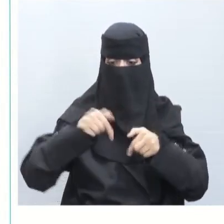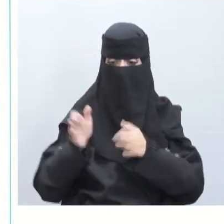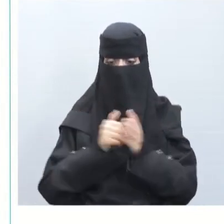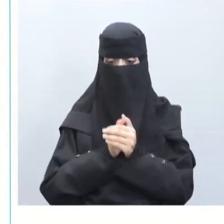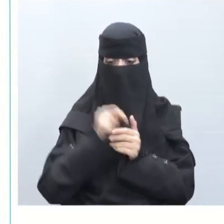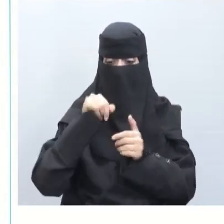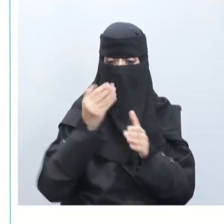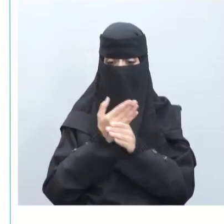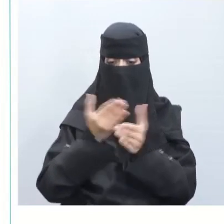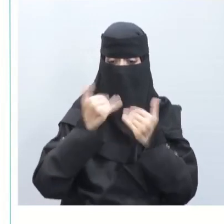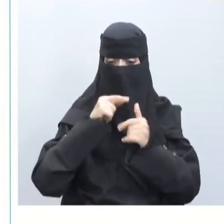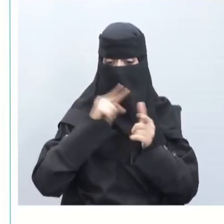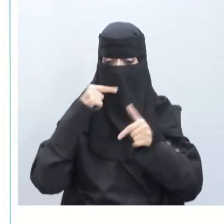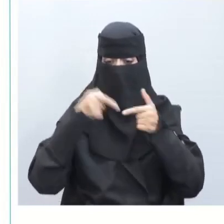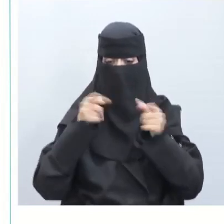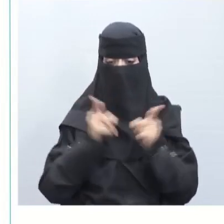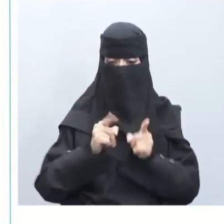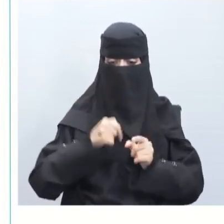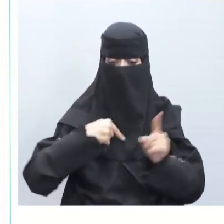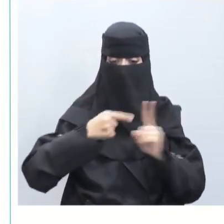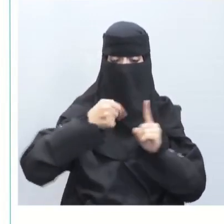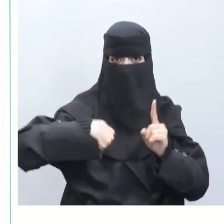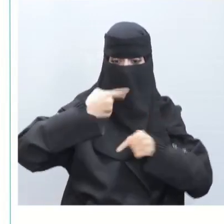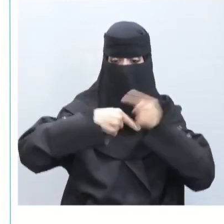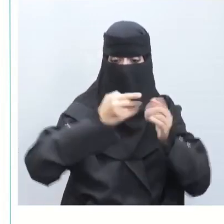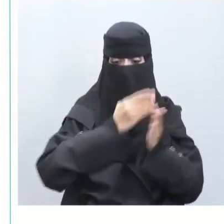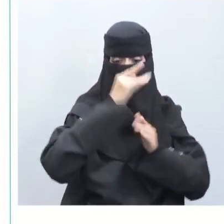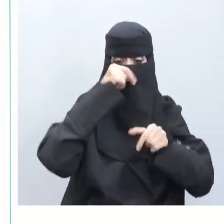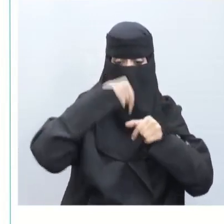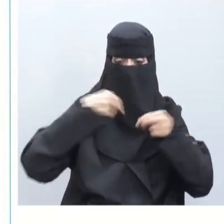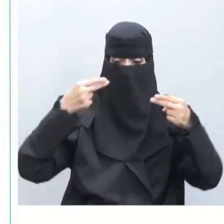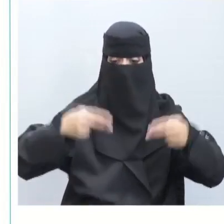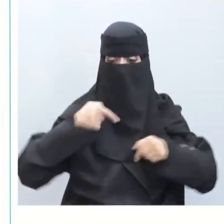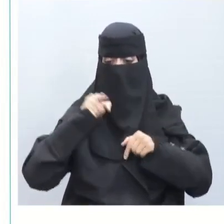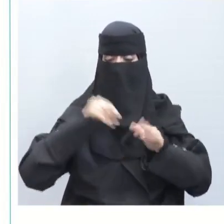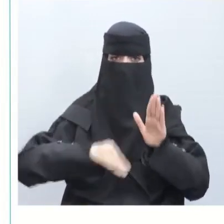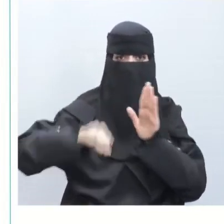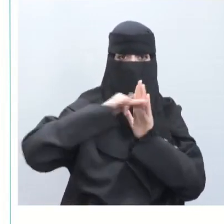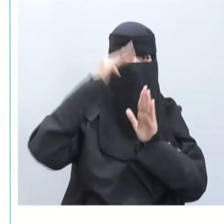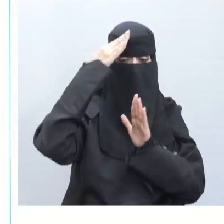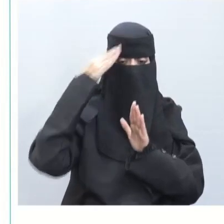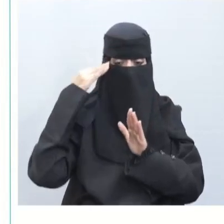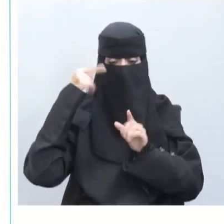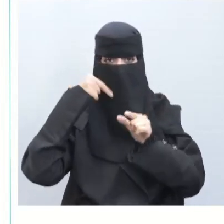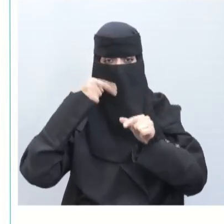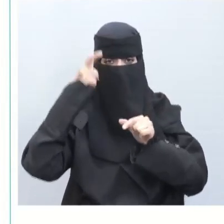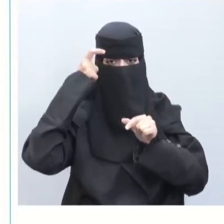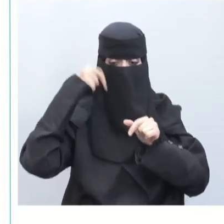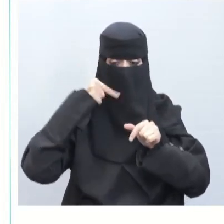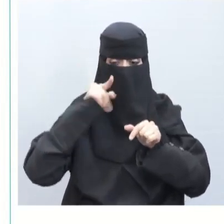فعاليه ما هو مستوى الخبره التي توصل لها مثلا المنظمون في الفعاليه او العالم في